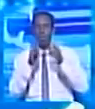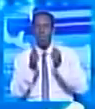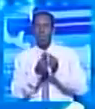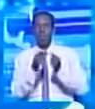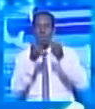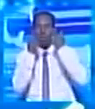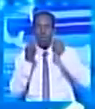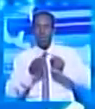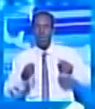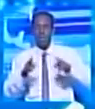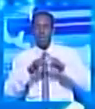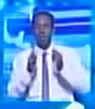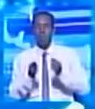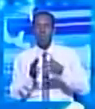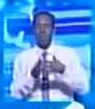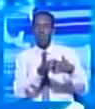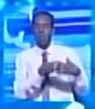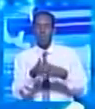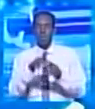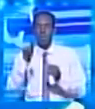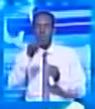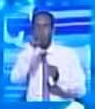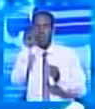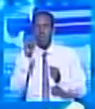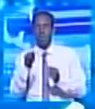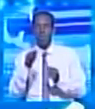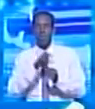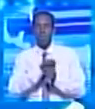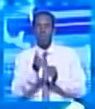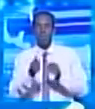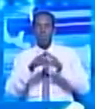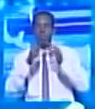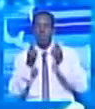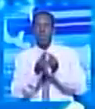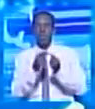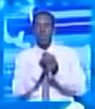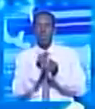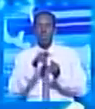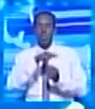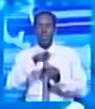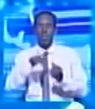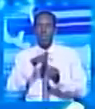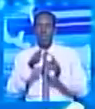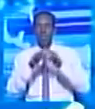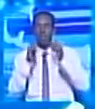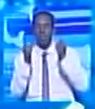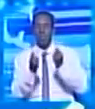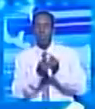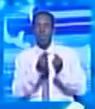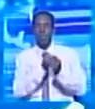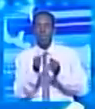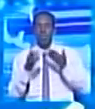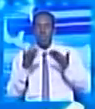le filet de la sécurité nationale? Autant de questions auxquelles nous avons tenté de répondre. Une équipe de la RTD a retracé en effet